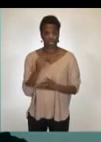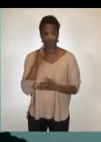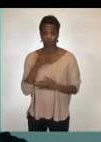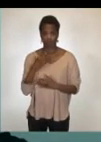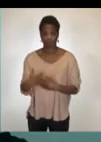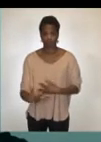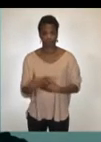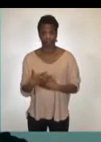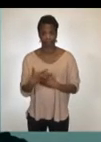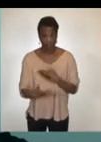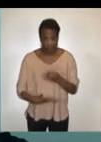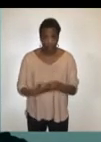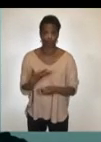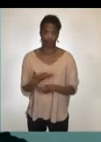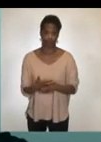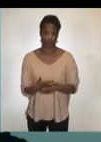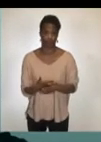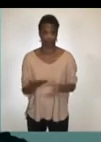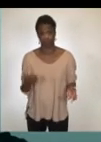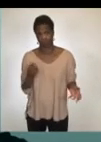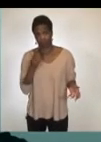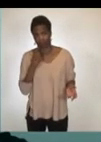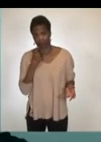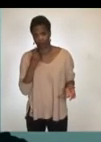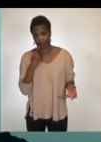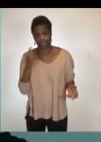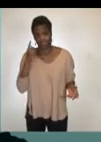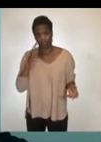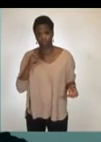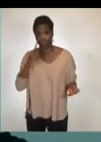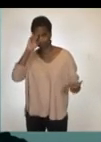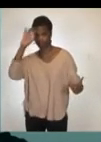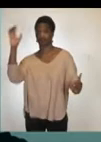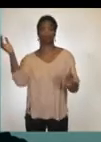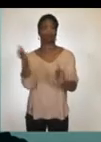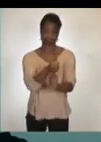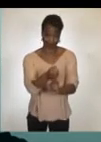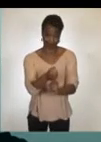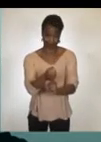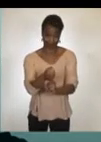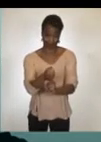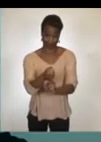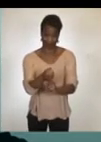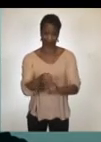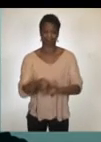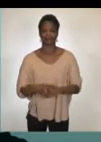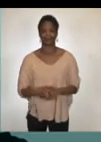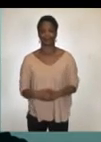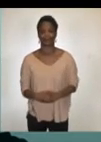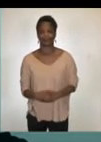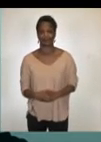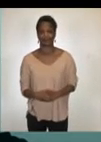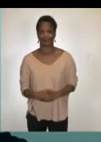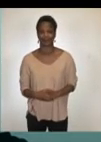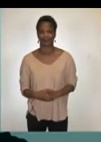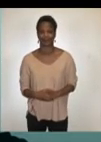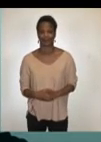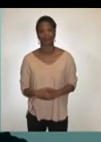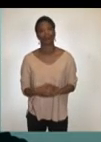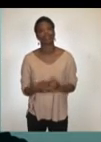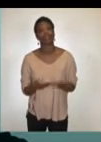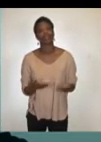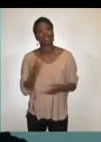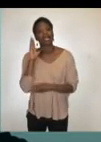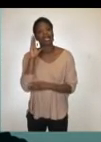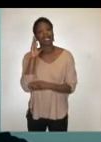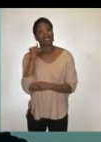à mettre en œuvre pendant tout le mandat, c'est bien afin d'atteindre ces objectifs du projet de mandature. Et c'est bien ce à quoi